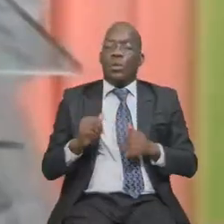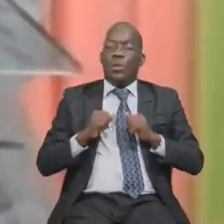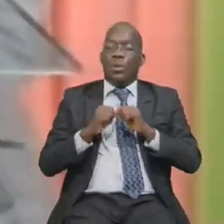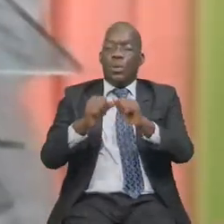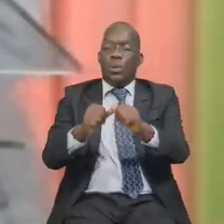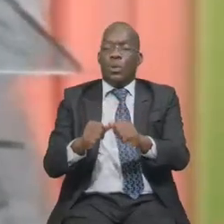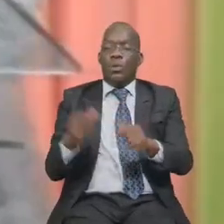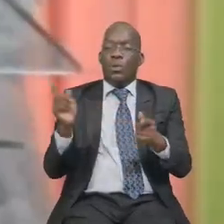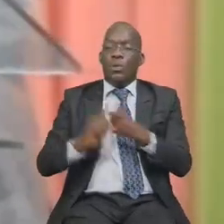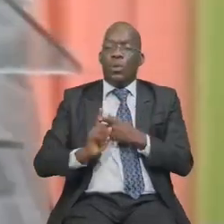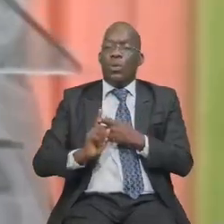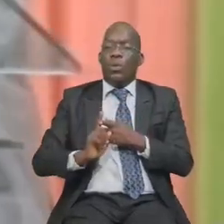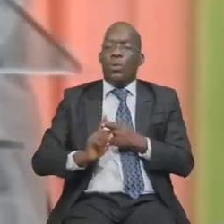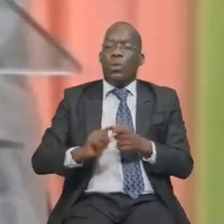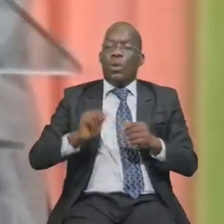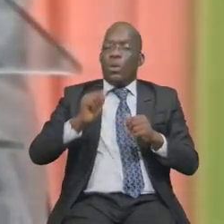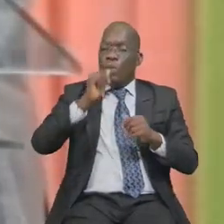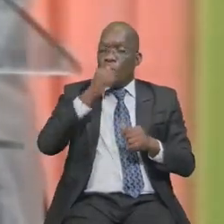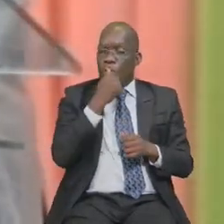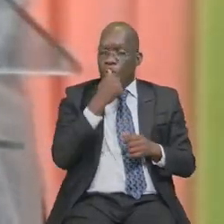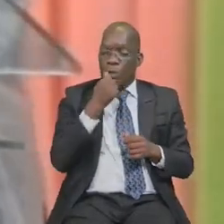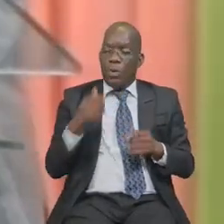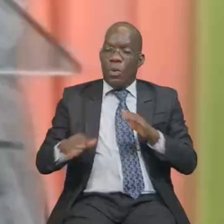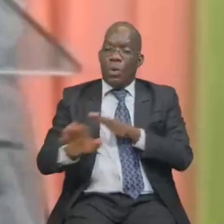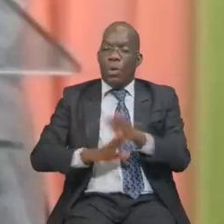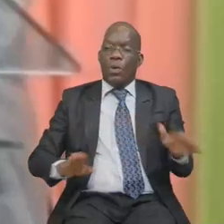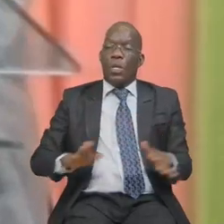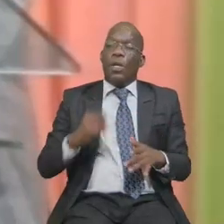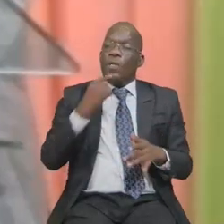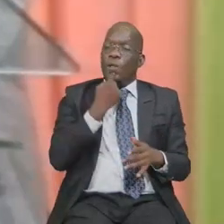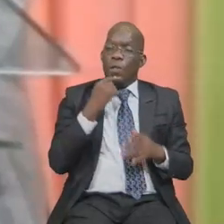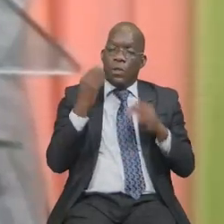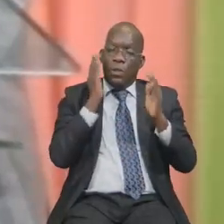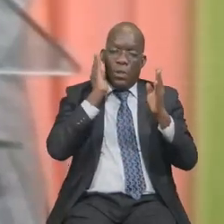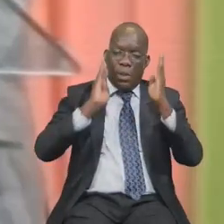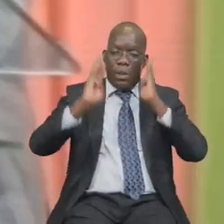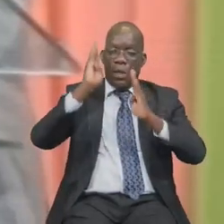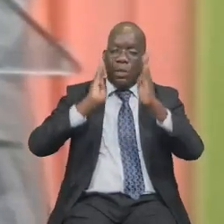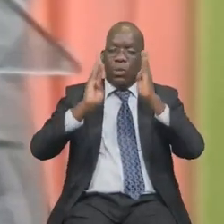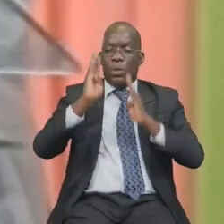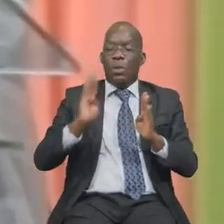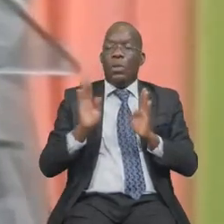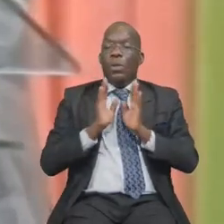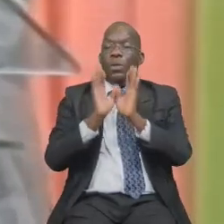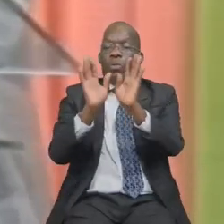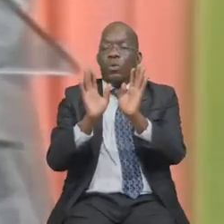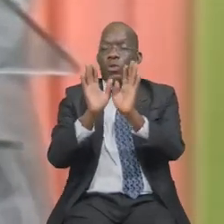persévérer sous les troubles, les pressions terribles. Élève-la.